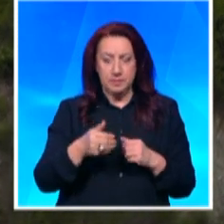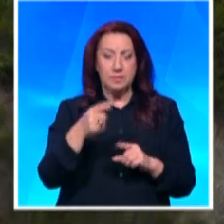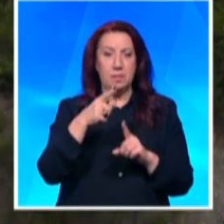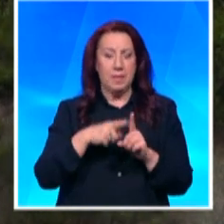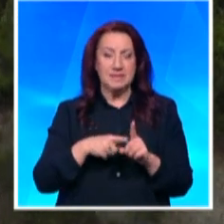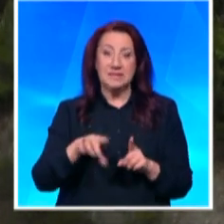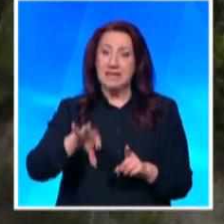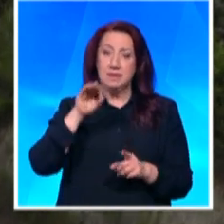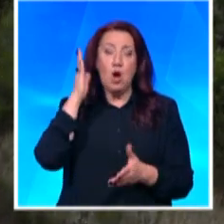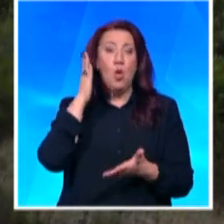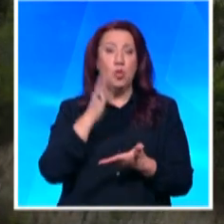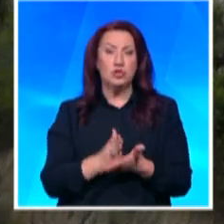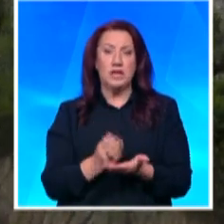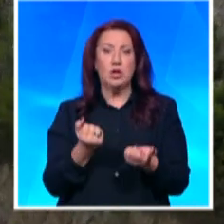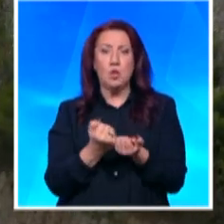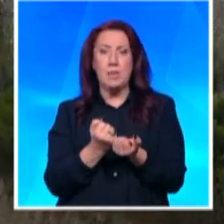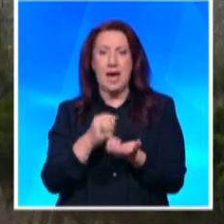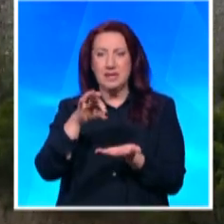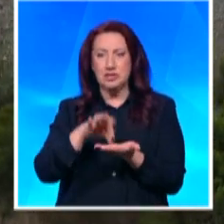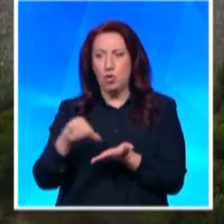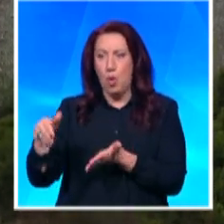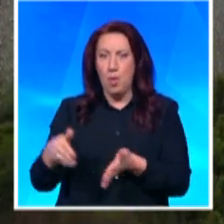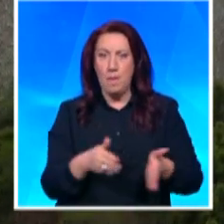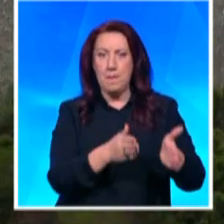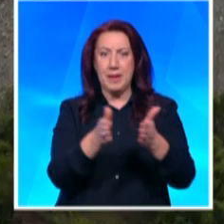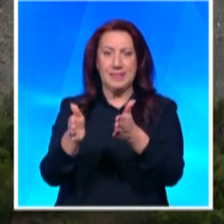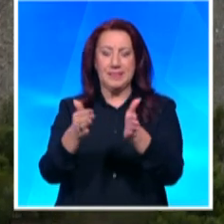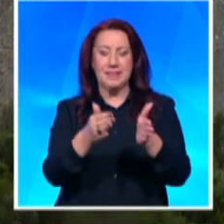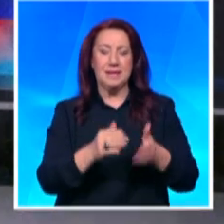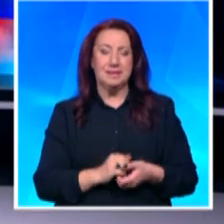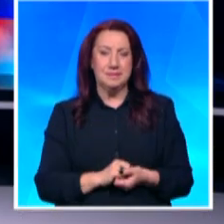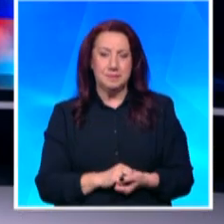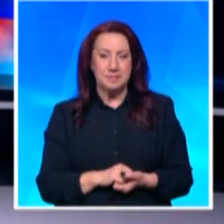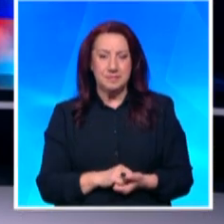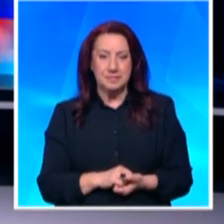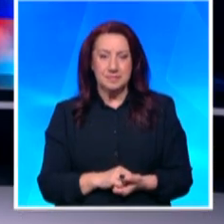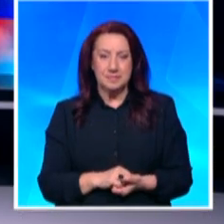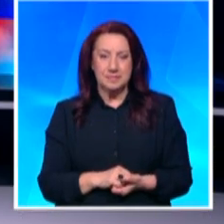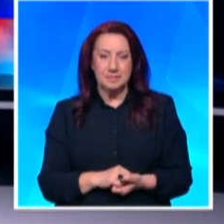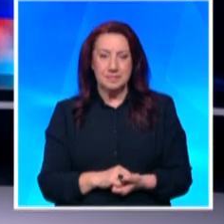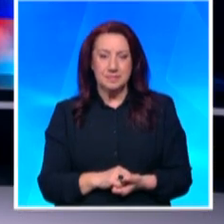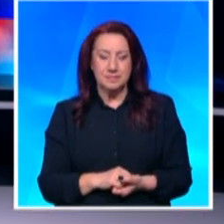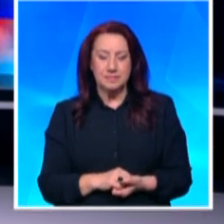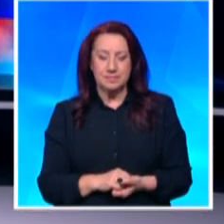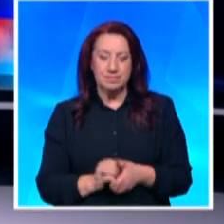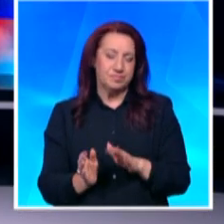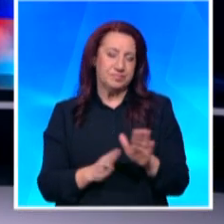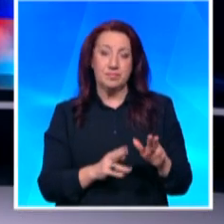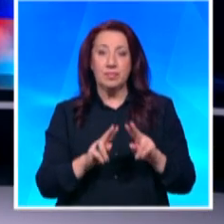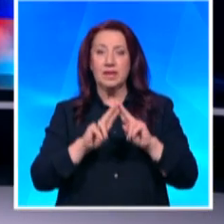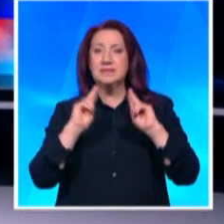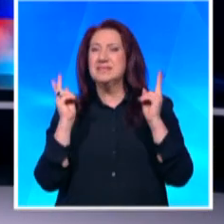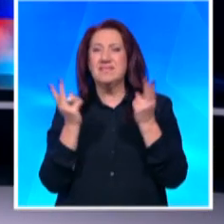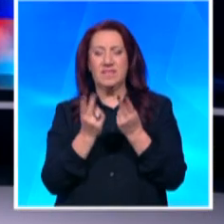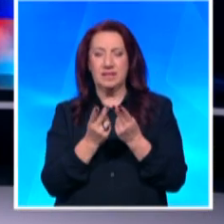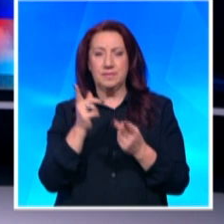за изграждането на магистралата. За БТВ новините, Митю Маринов. От света, Украина има нужда от